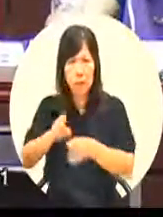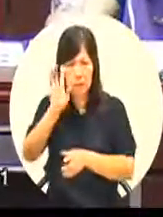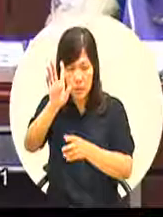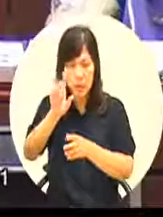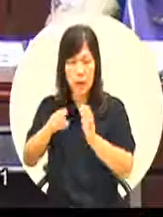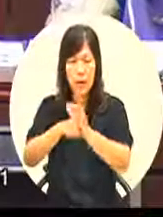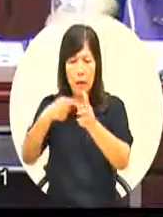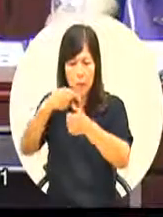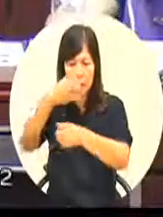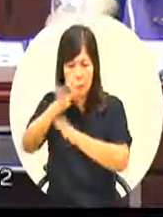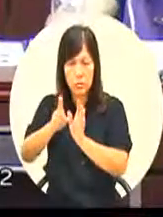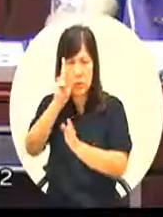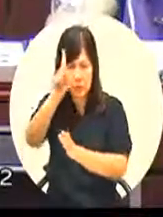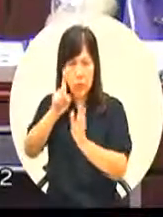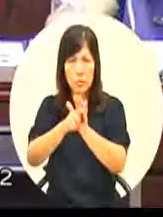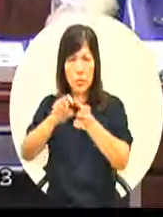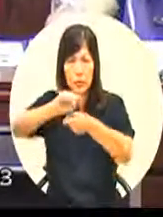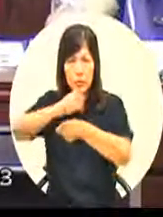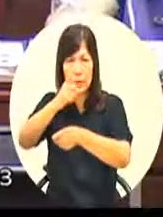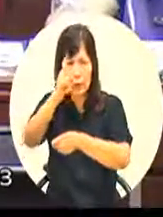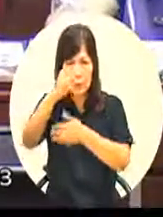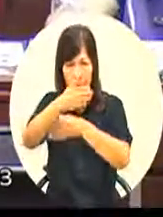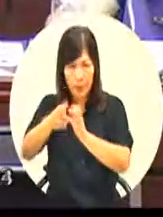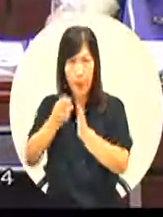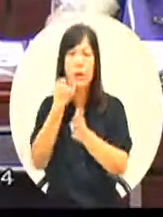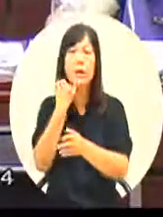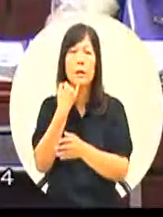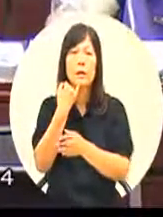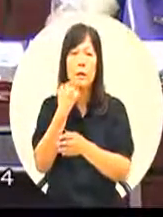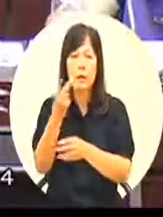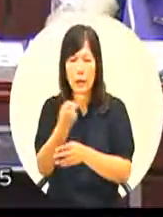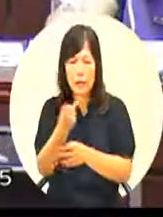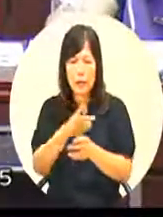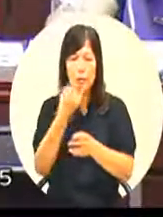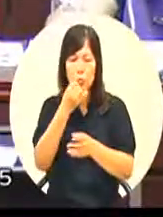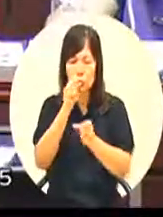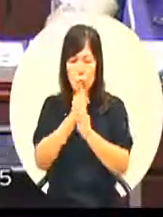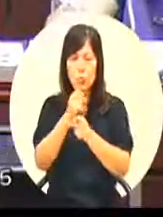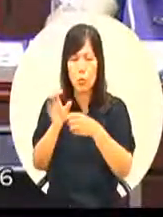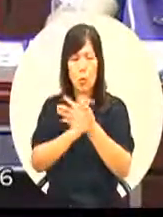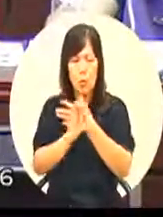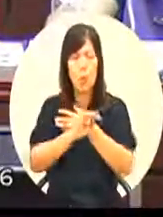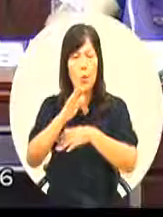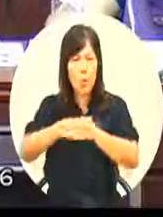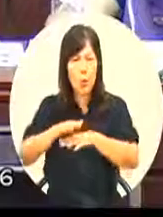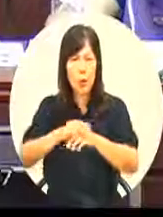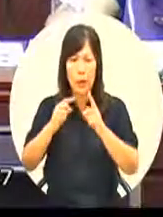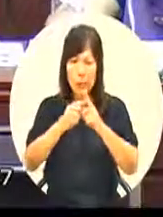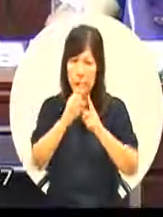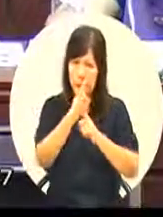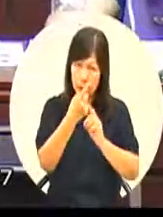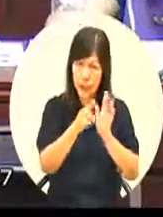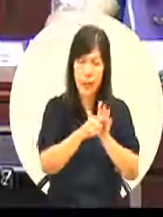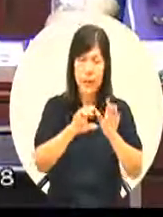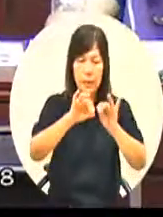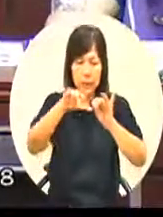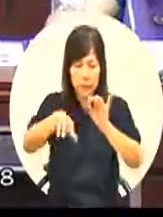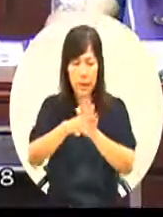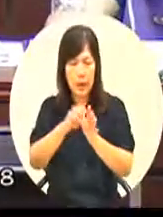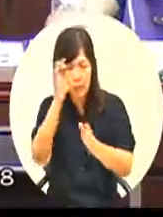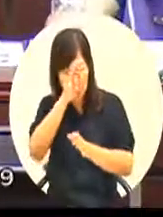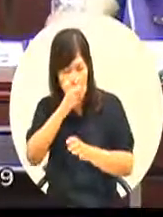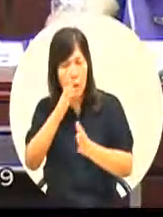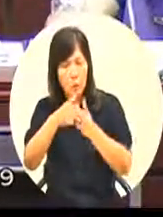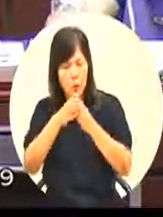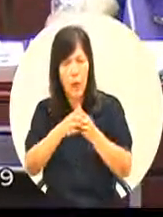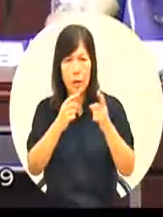以增一班了，所以我们两个途径都必须尝试。那刚才提到这个人力的来源，一个是空间赶快去找寻，还有就是